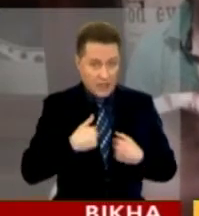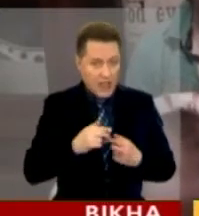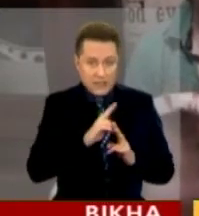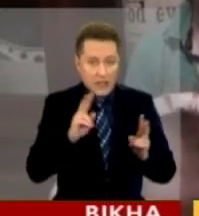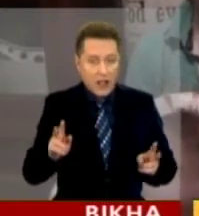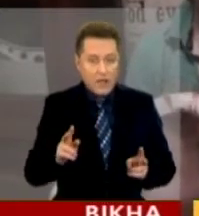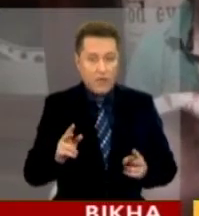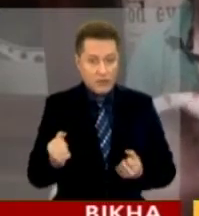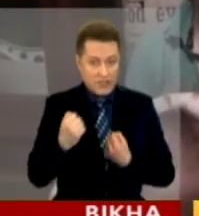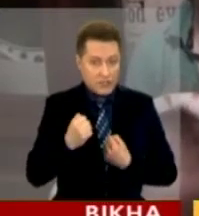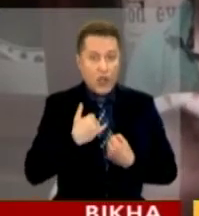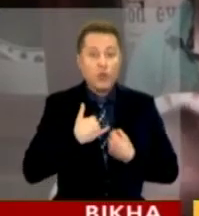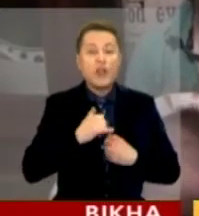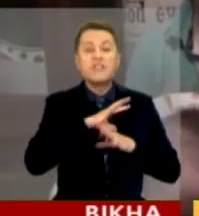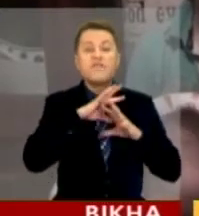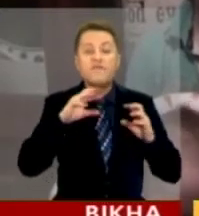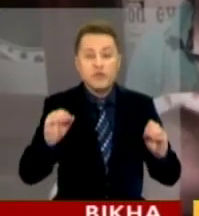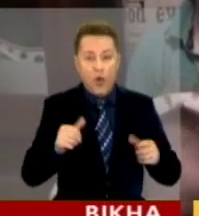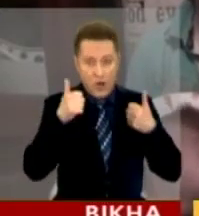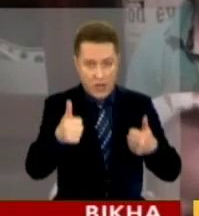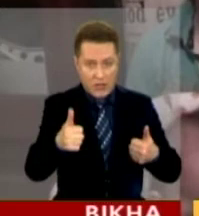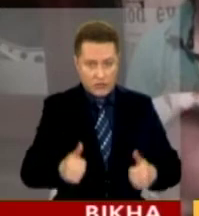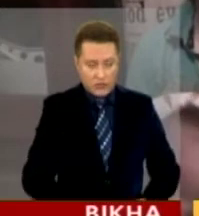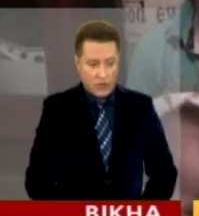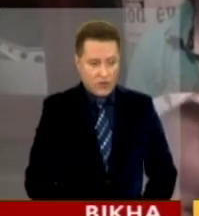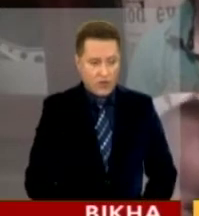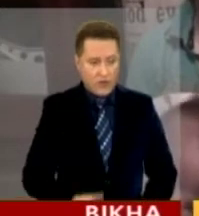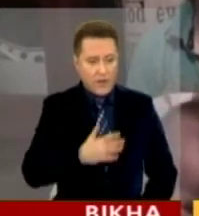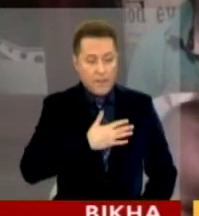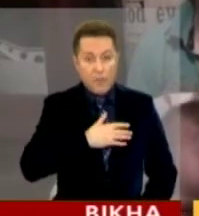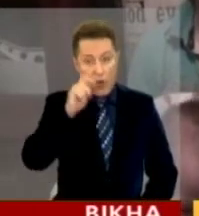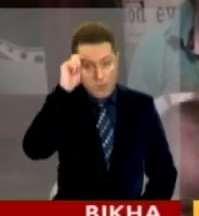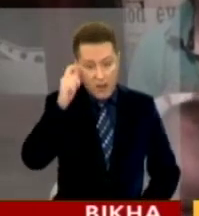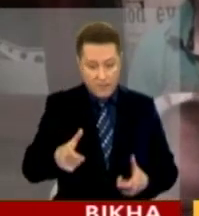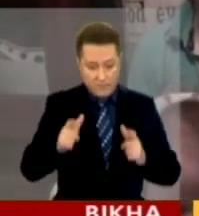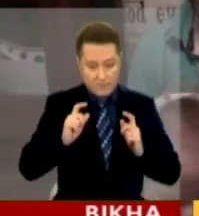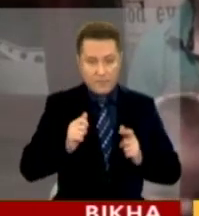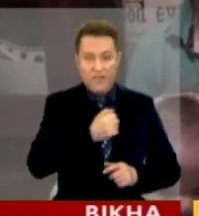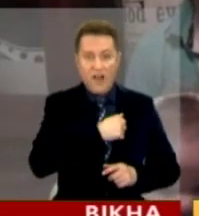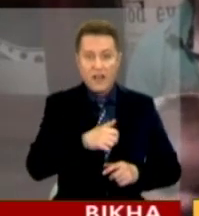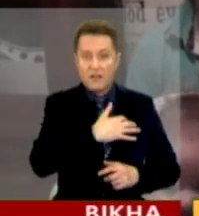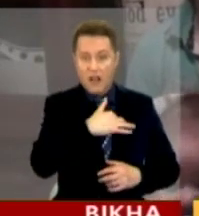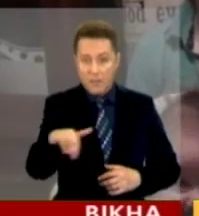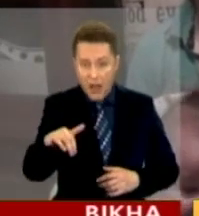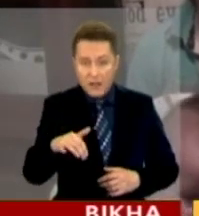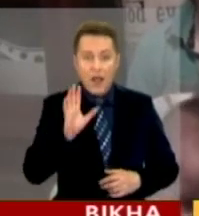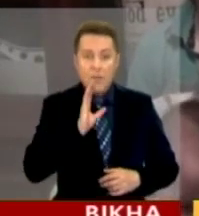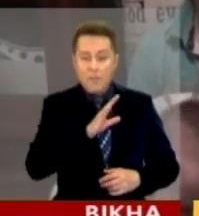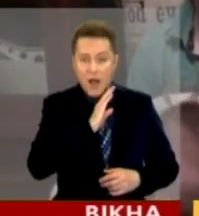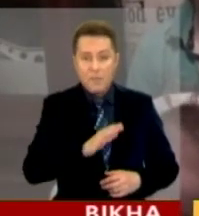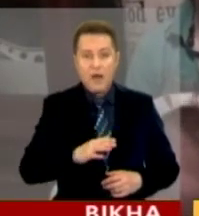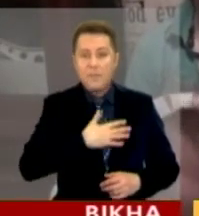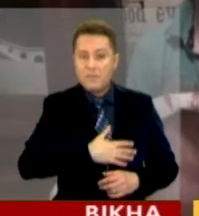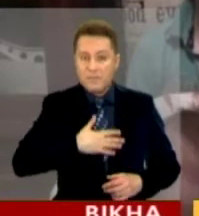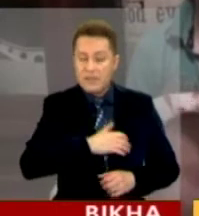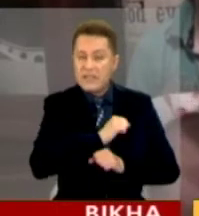защищать. У нас все хорошо. Дядя Во, мой папа закрыл военкомат, а мы все очень волнуемся. Особенно волнуется